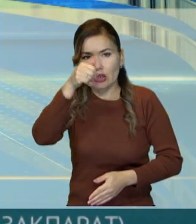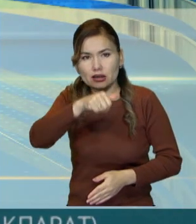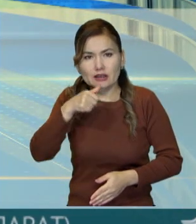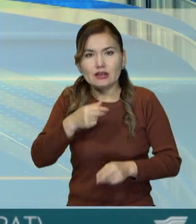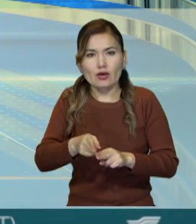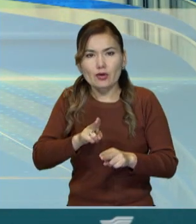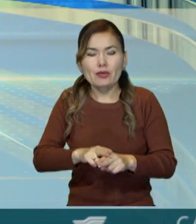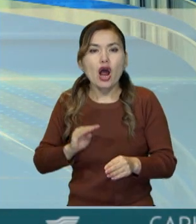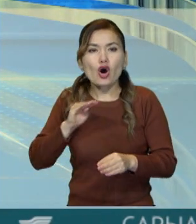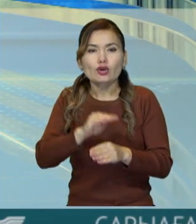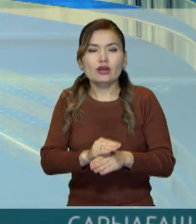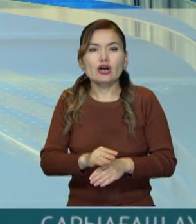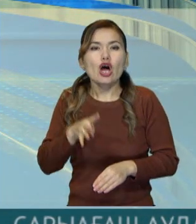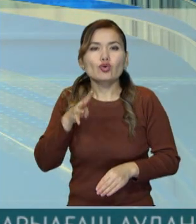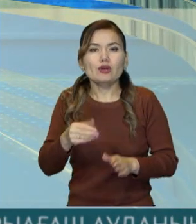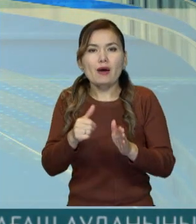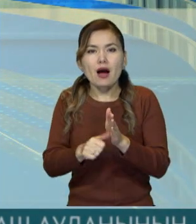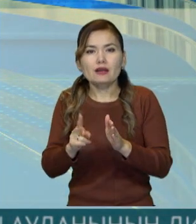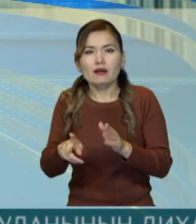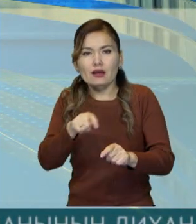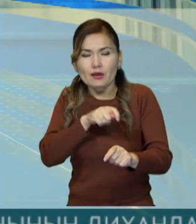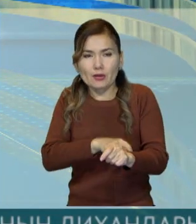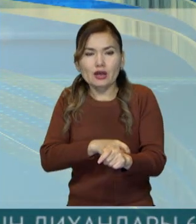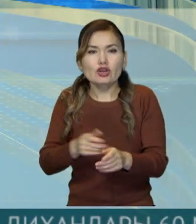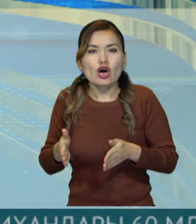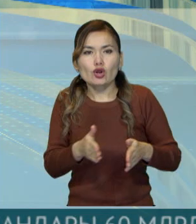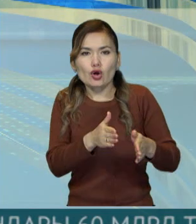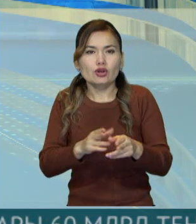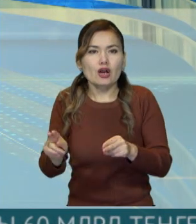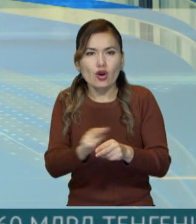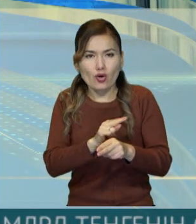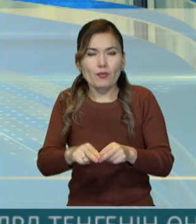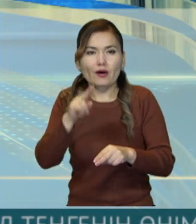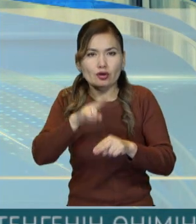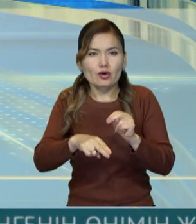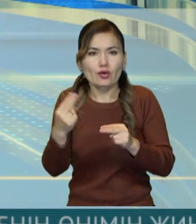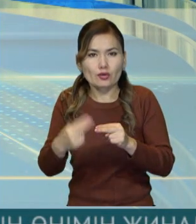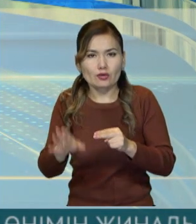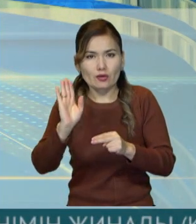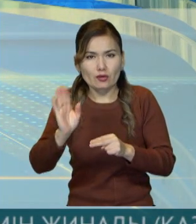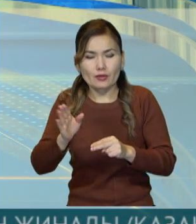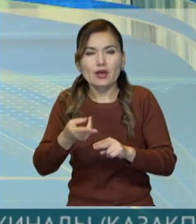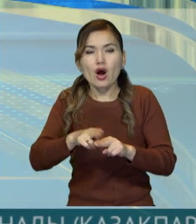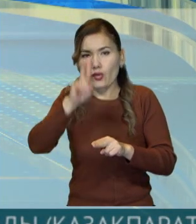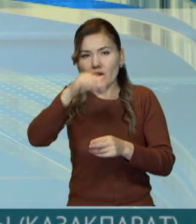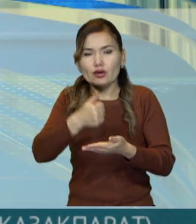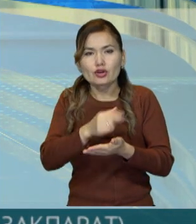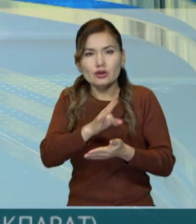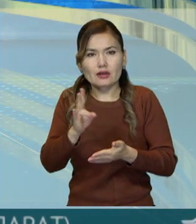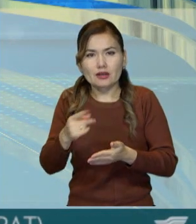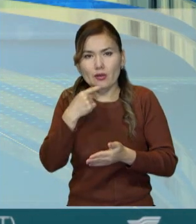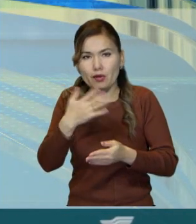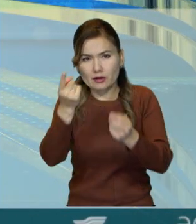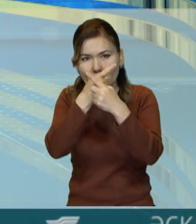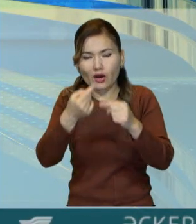2023 жылға дейін қосымша 4600 шақырым жол пайдалануға беріледі. Бұл туралы елбасы өз жолдауында жариялады.